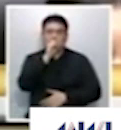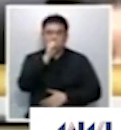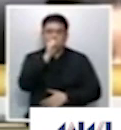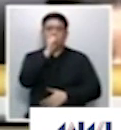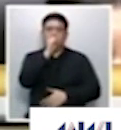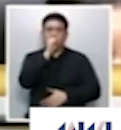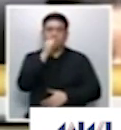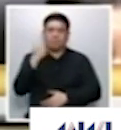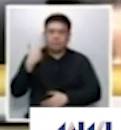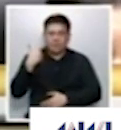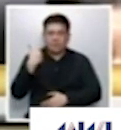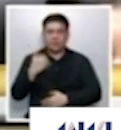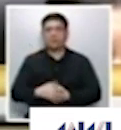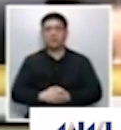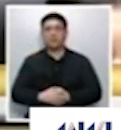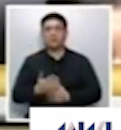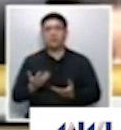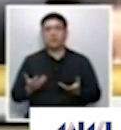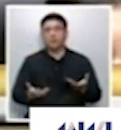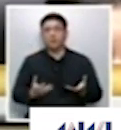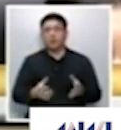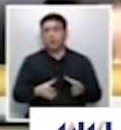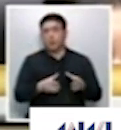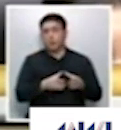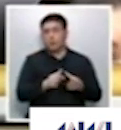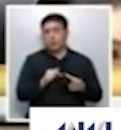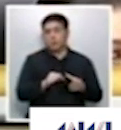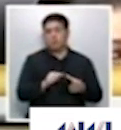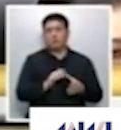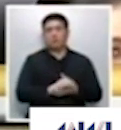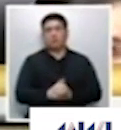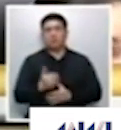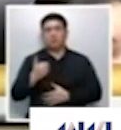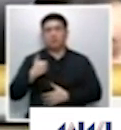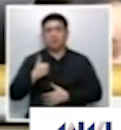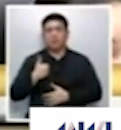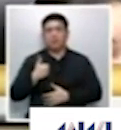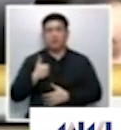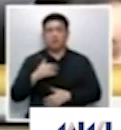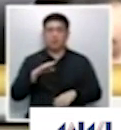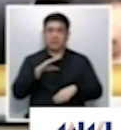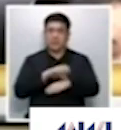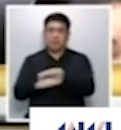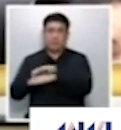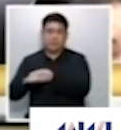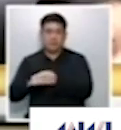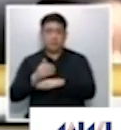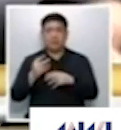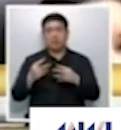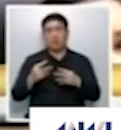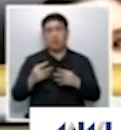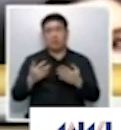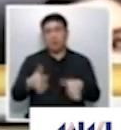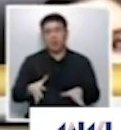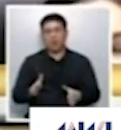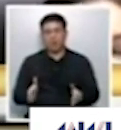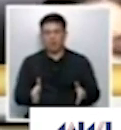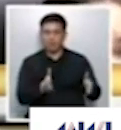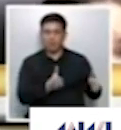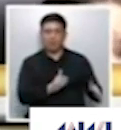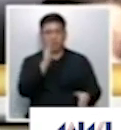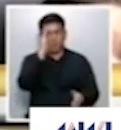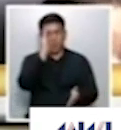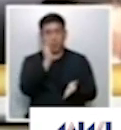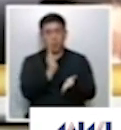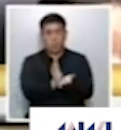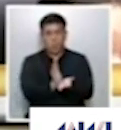ครับในกลุ่มที่ดำเนินคดีแล้วก็ถือว่าก็ทางตำรวจท